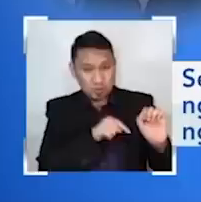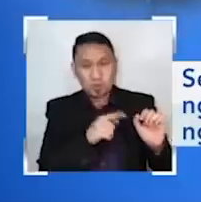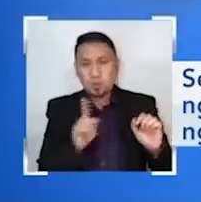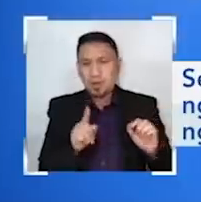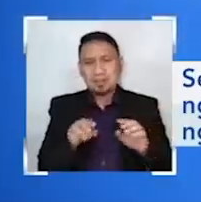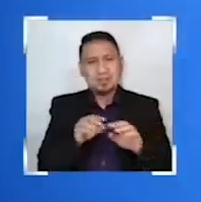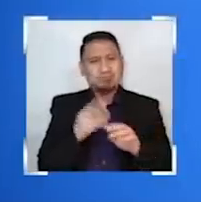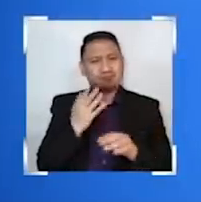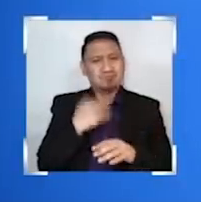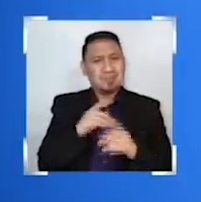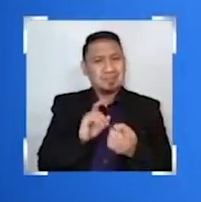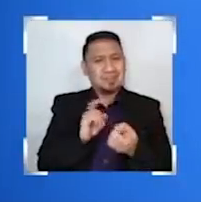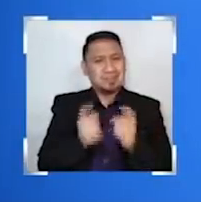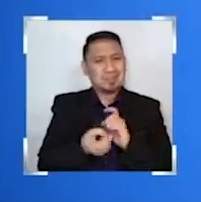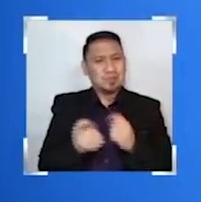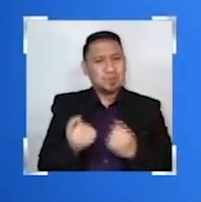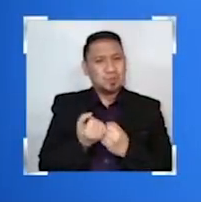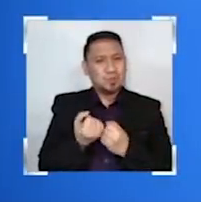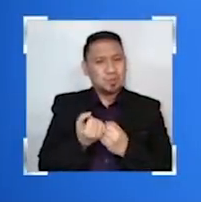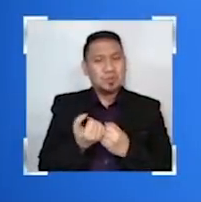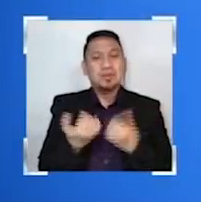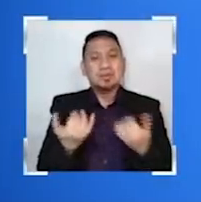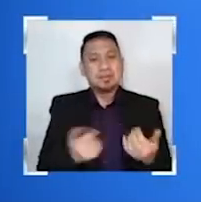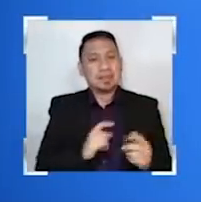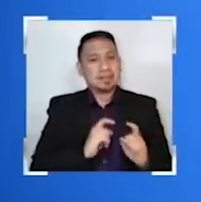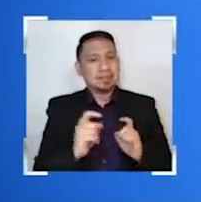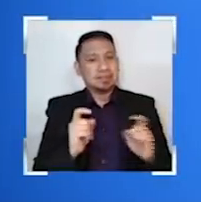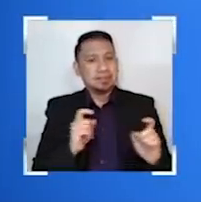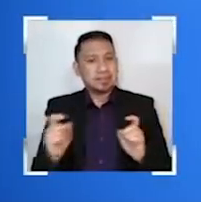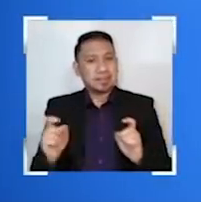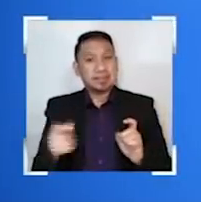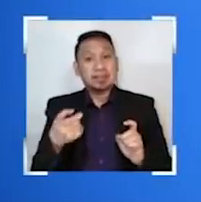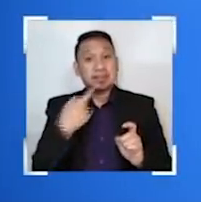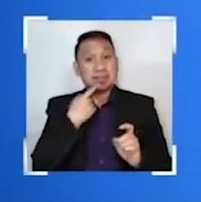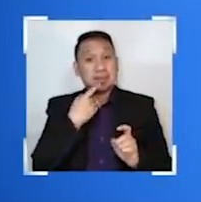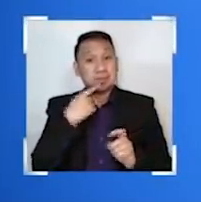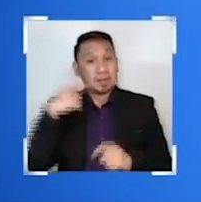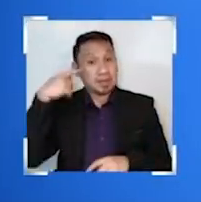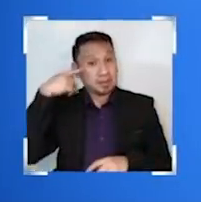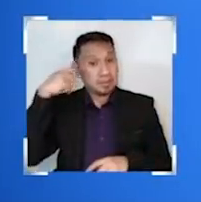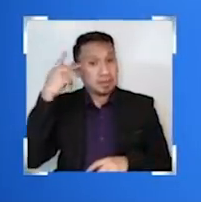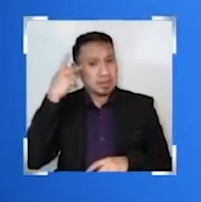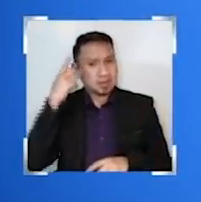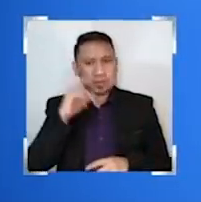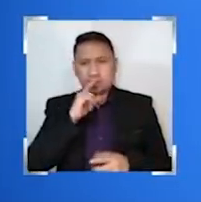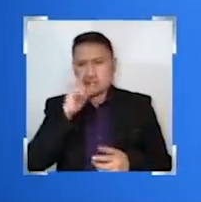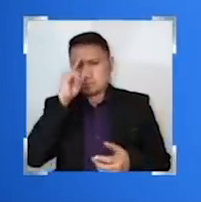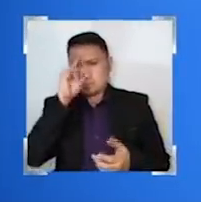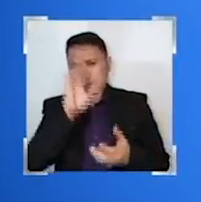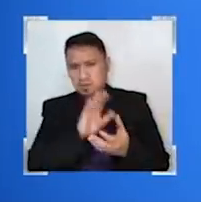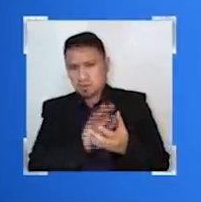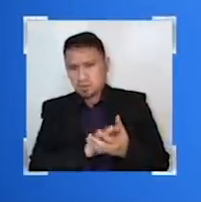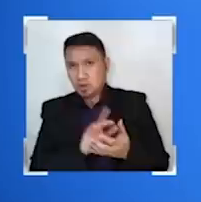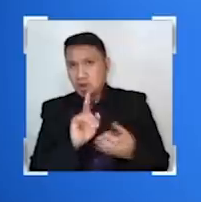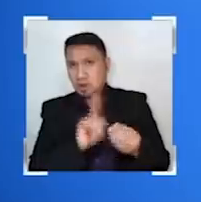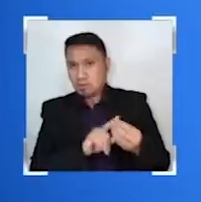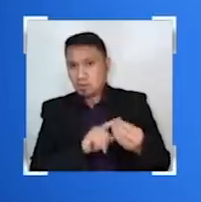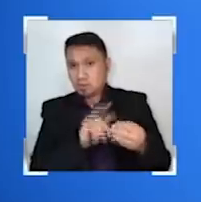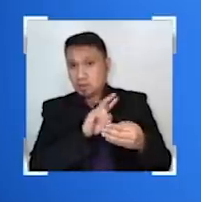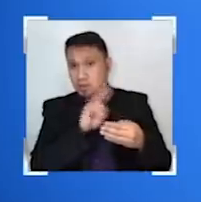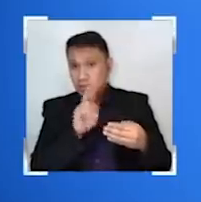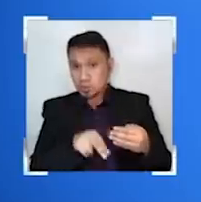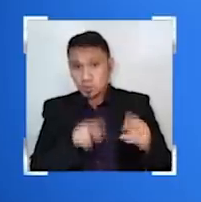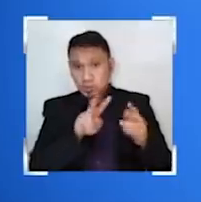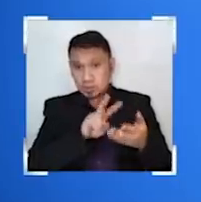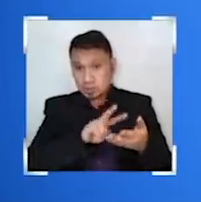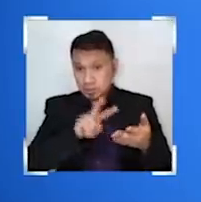kanya. Sa text message sa mga mamamahayag, sinabi ni Lacson na hindi siya naniniwalang resulta ng mga survey ang dahilan kung